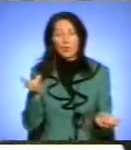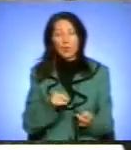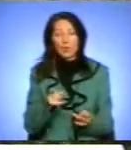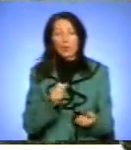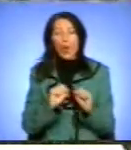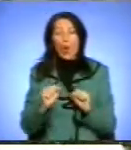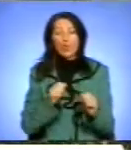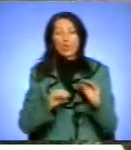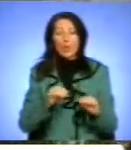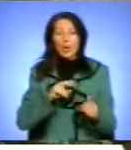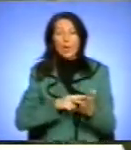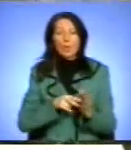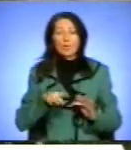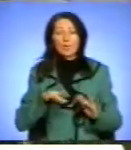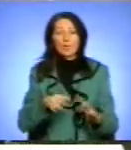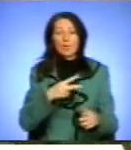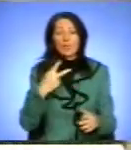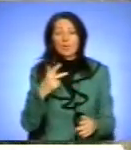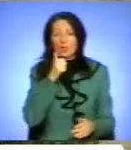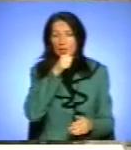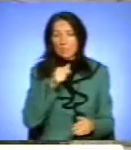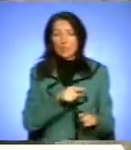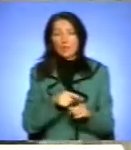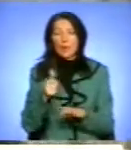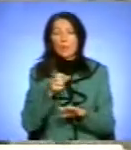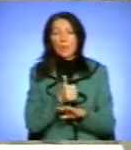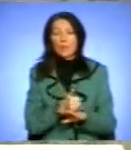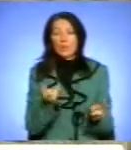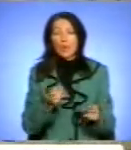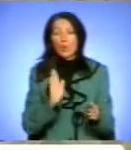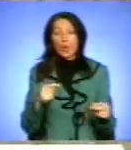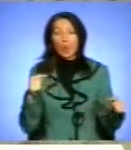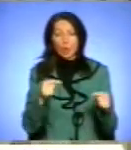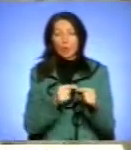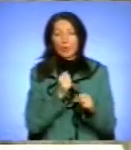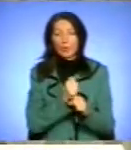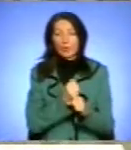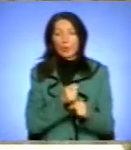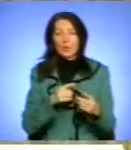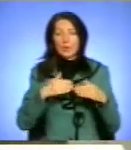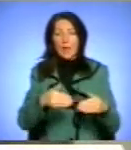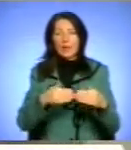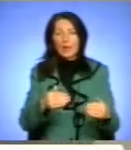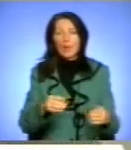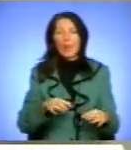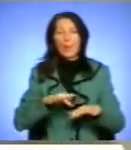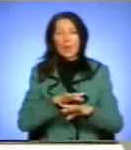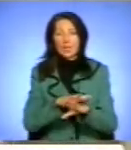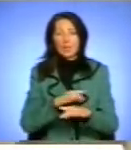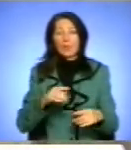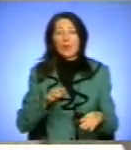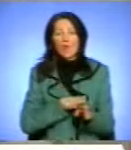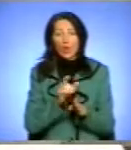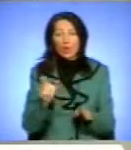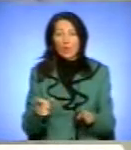план дій на 2013 рік. Він, за словами прем'єра, має бути конкретним, відпрацьованим за етапами, механізмами та виконавцями. Часу, каже Азаров,